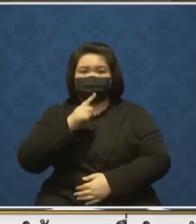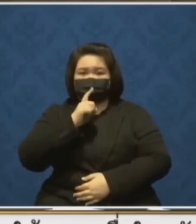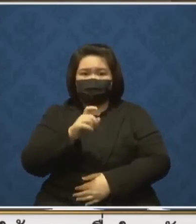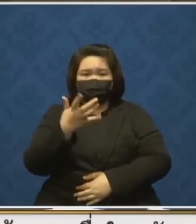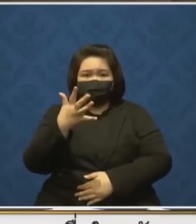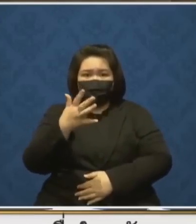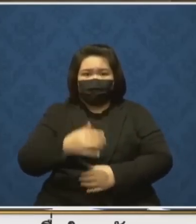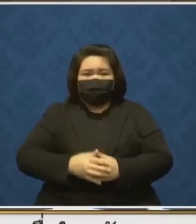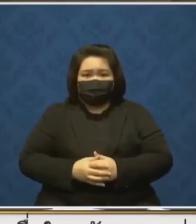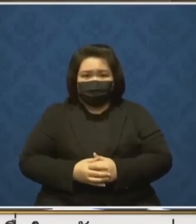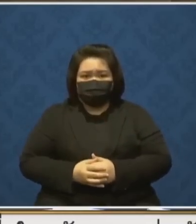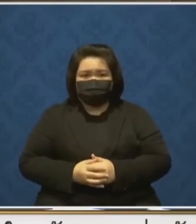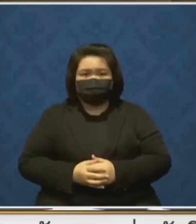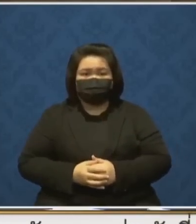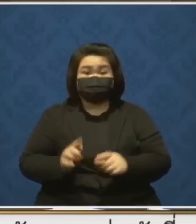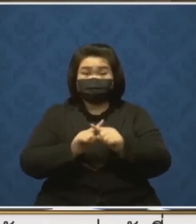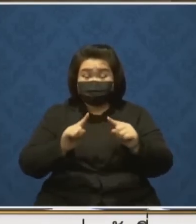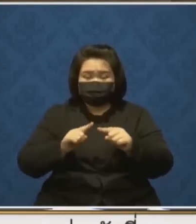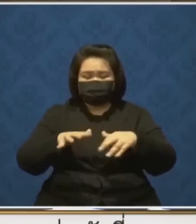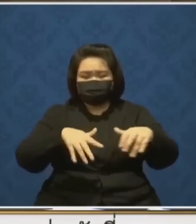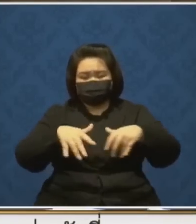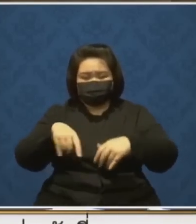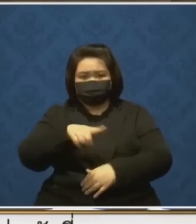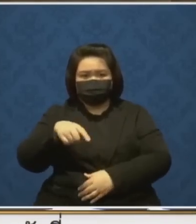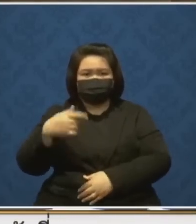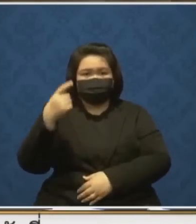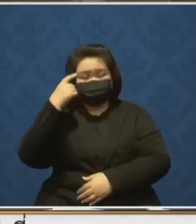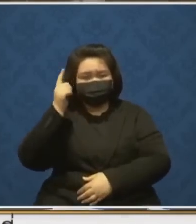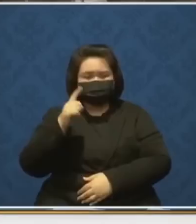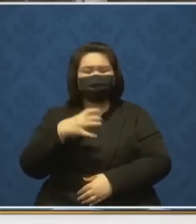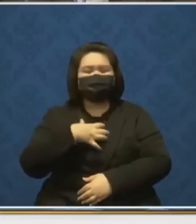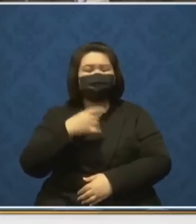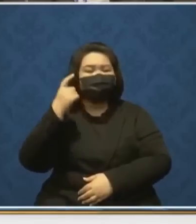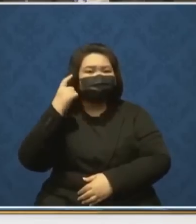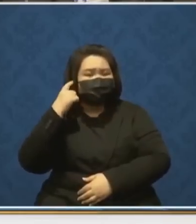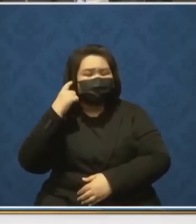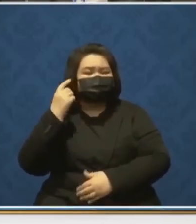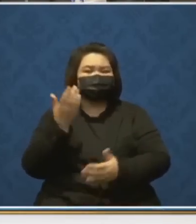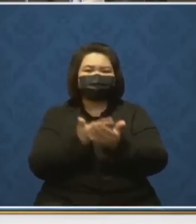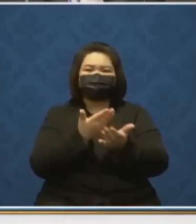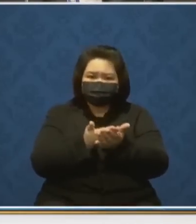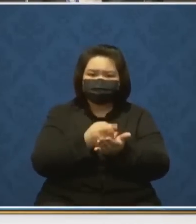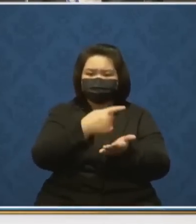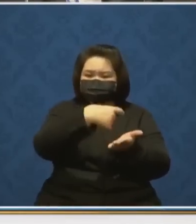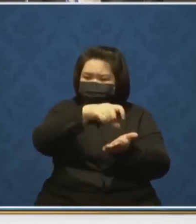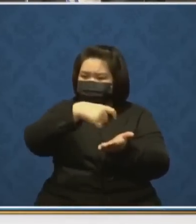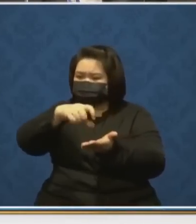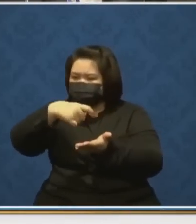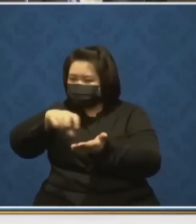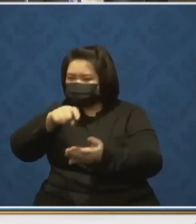ครับพี่น้องประชาชนันนี้ Noteเขาอยากฟังเรื่องเส้นทางการเงินที่กบวนการทุกจฏิต